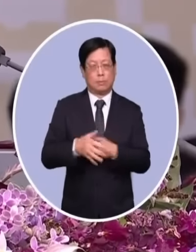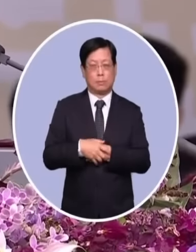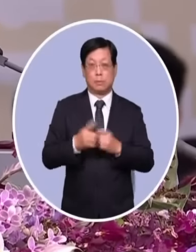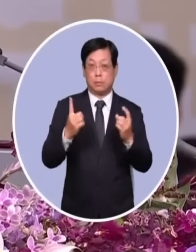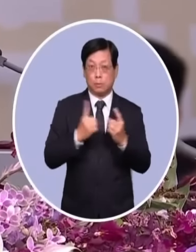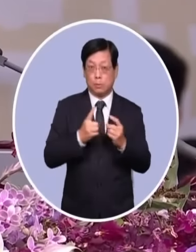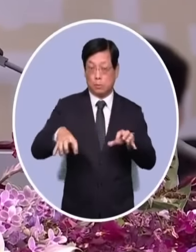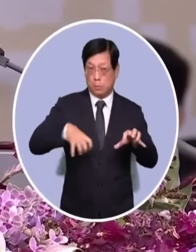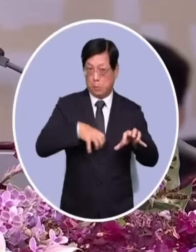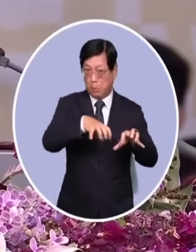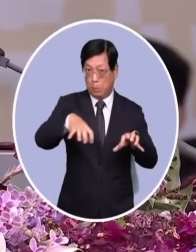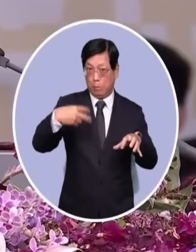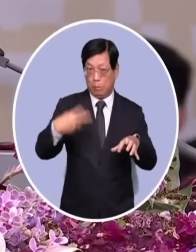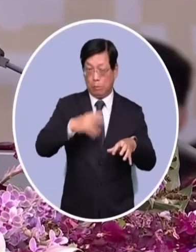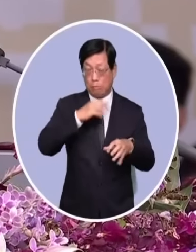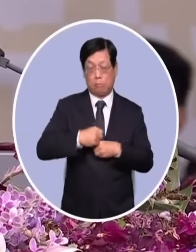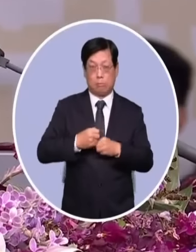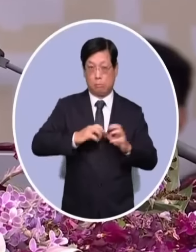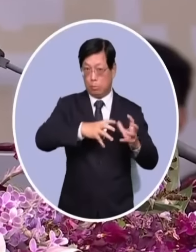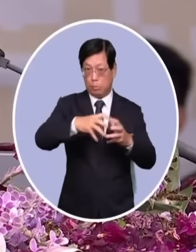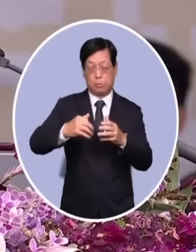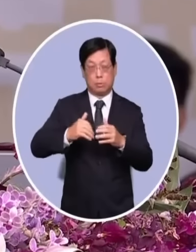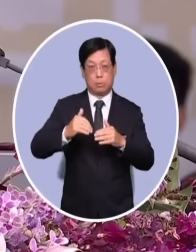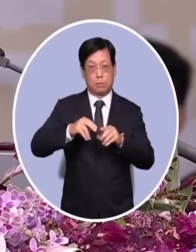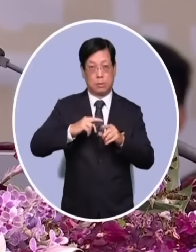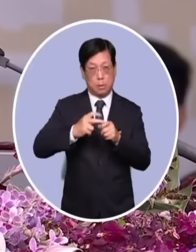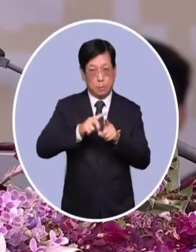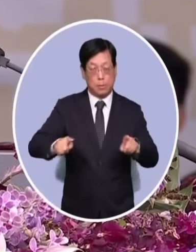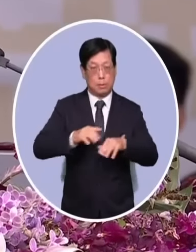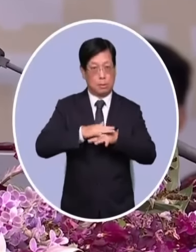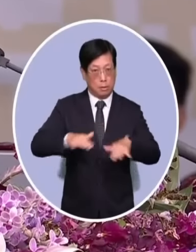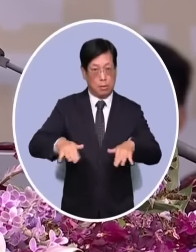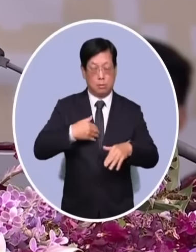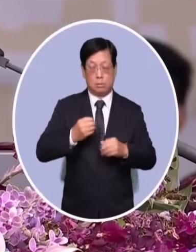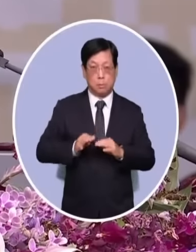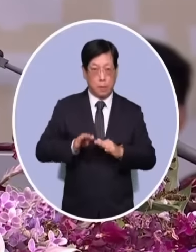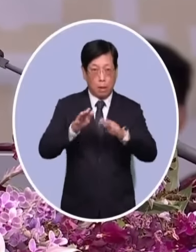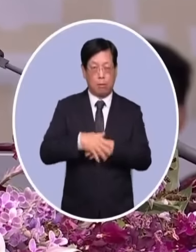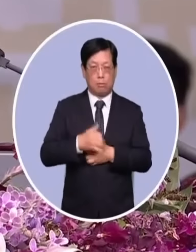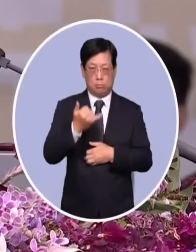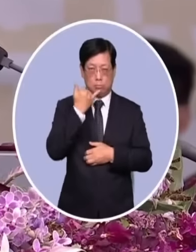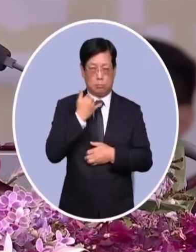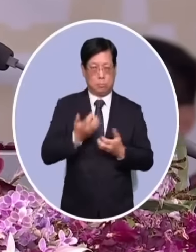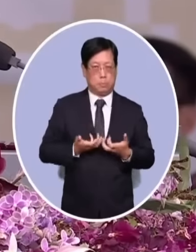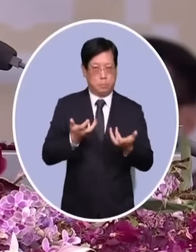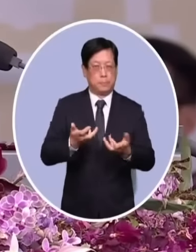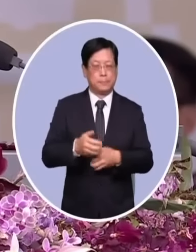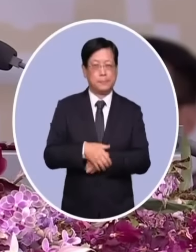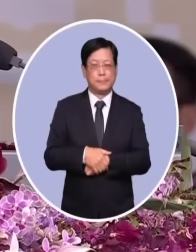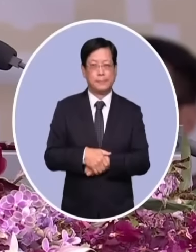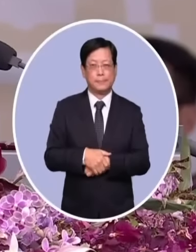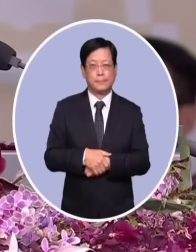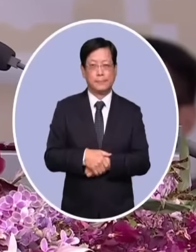域和全球的和平、安全与繁荣做出贡献。